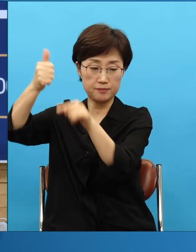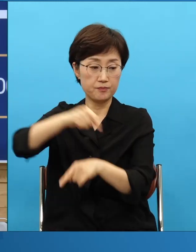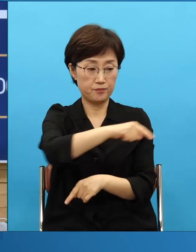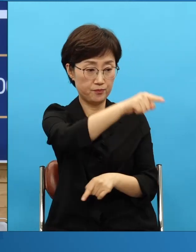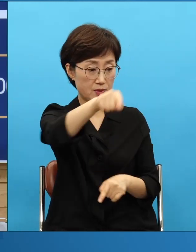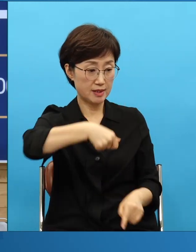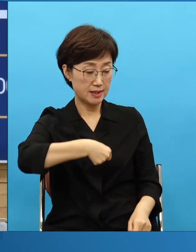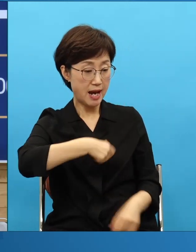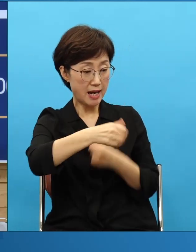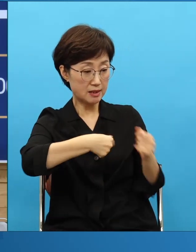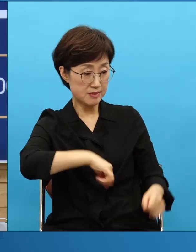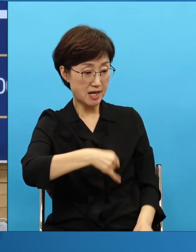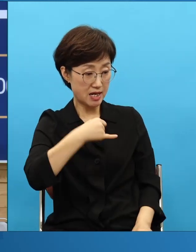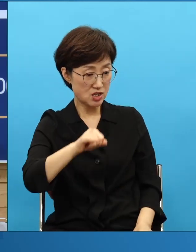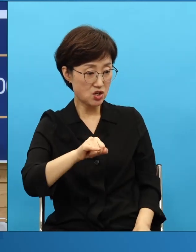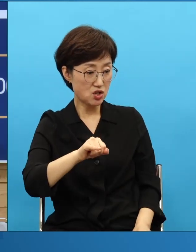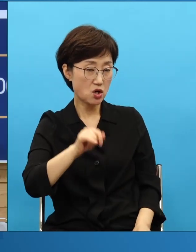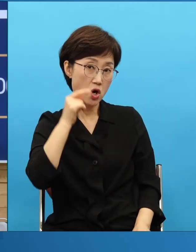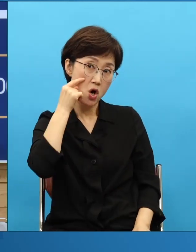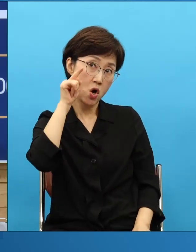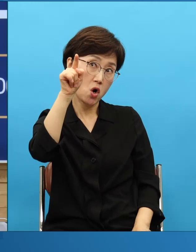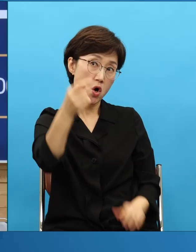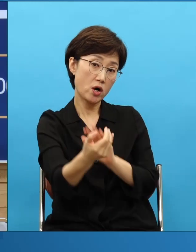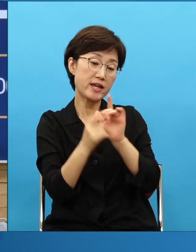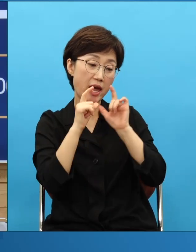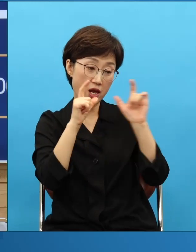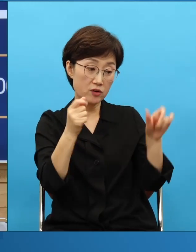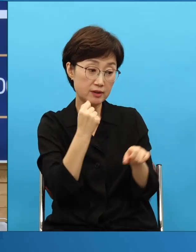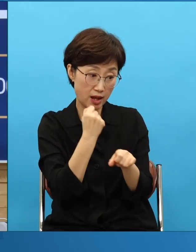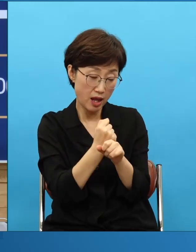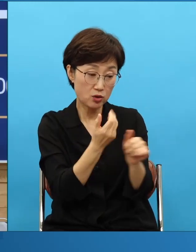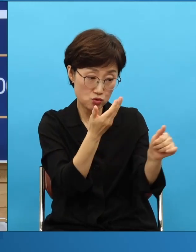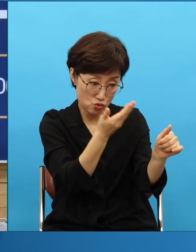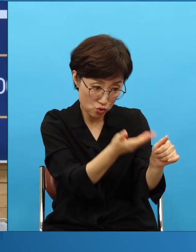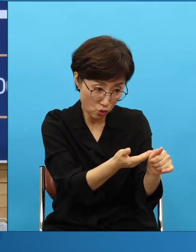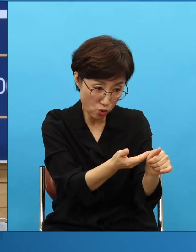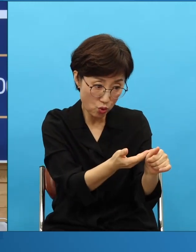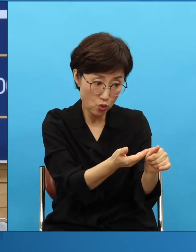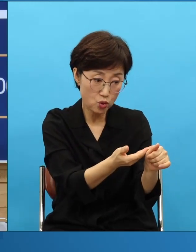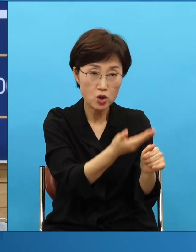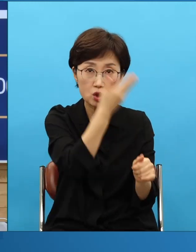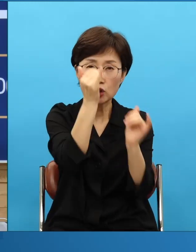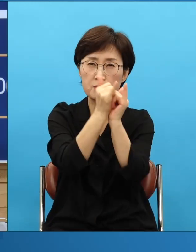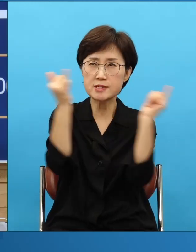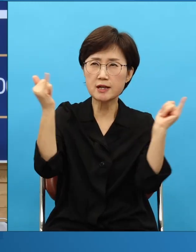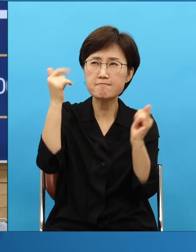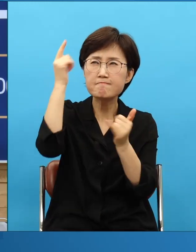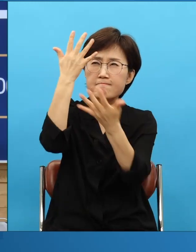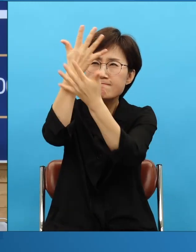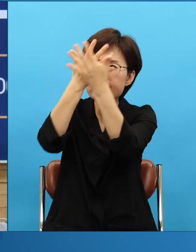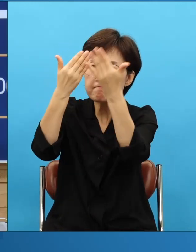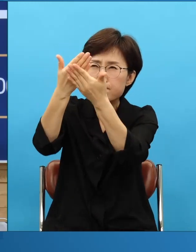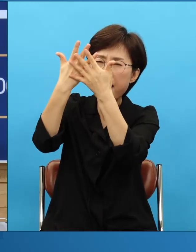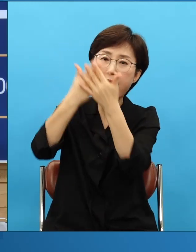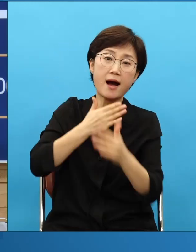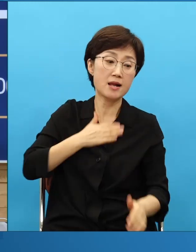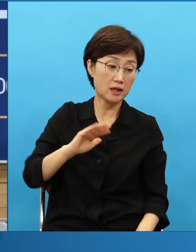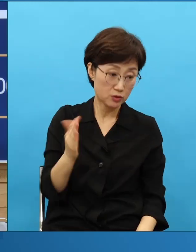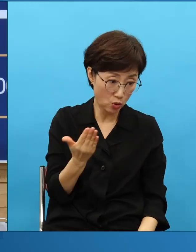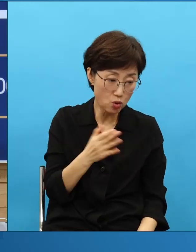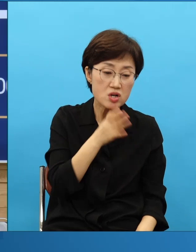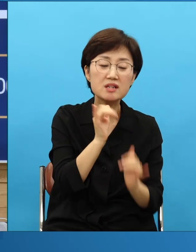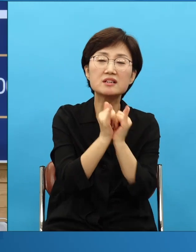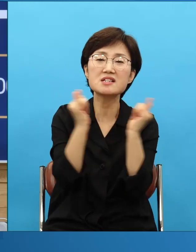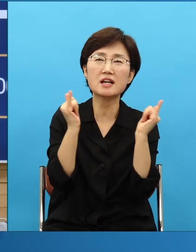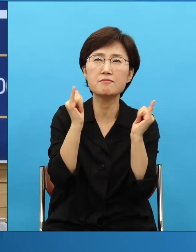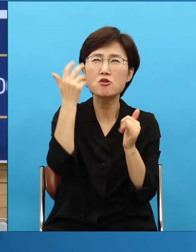하시고 나이 많은 사람 꿈을 꾸게 하시고 청년들에게 환상을 보도록 만들었다고 He 말이에요. says, "The sons and daughters will prophesy, and young men will see visions, and your